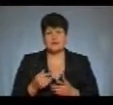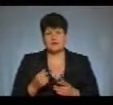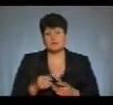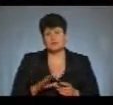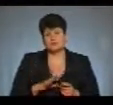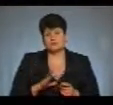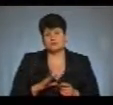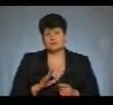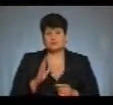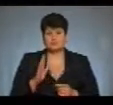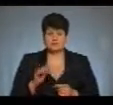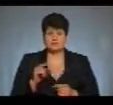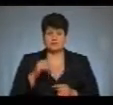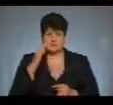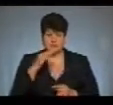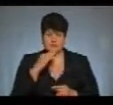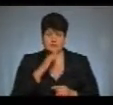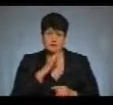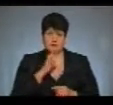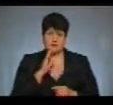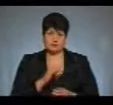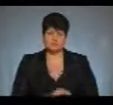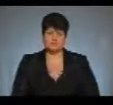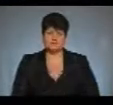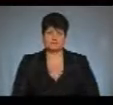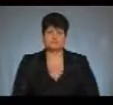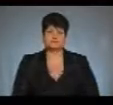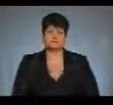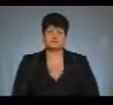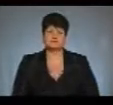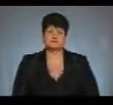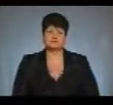деколи бути і тим татом, тою мамою.